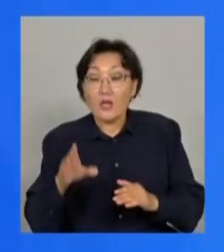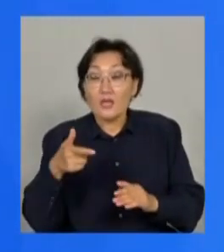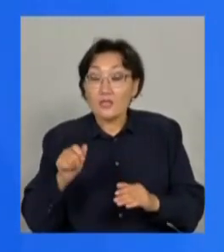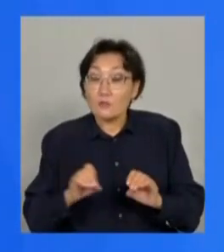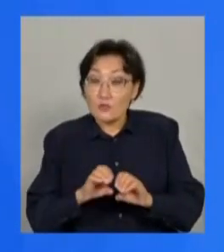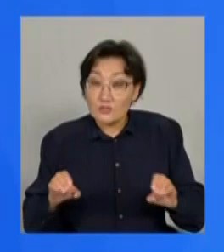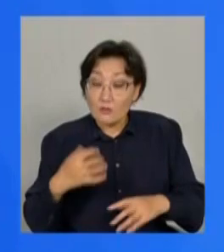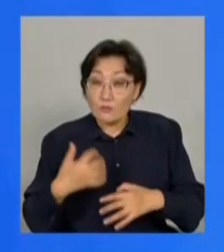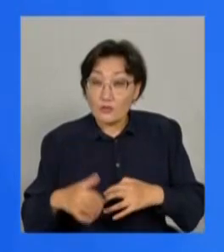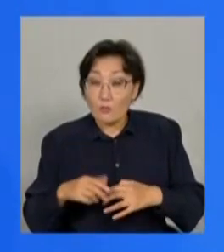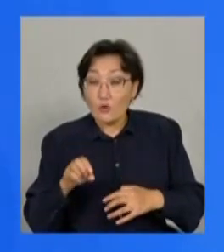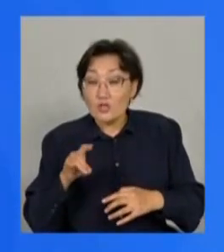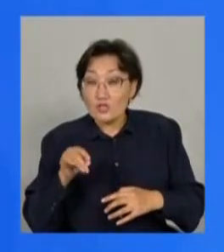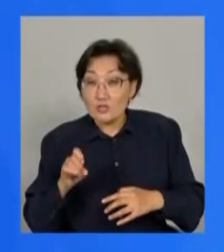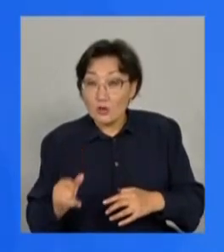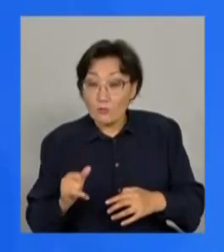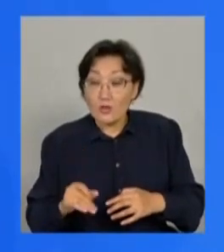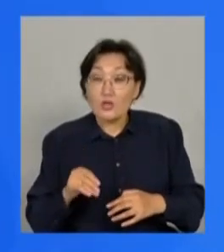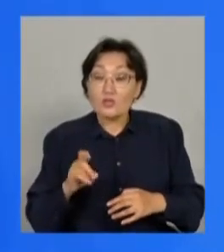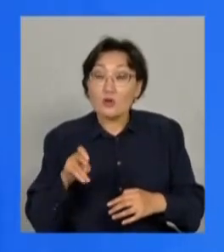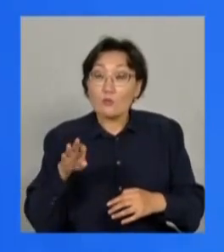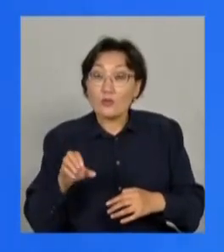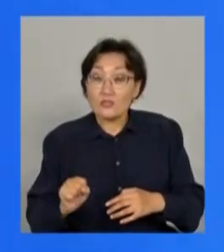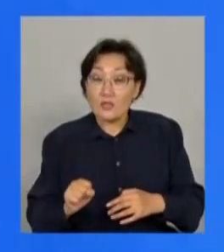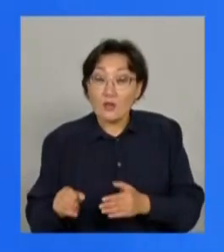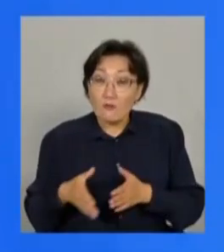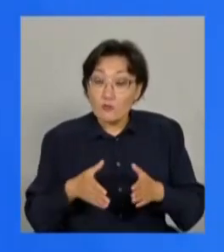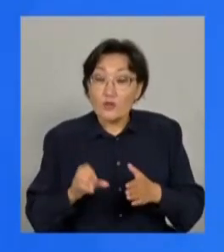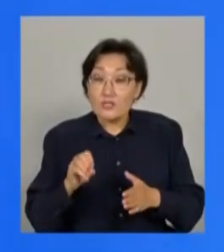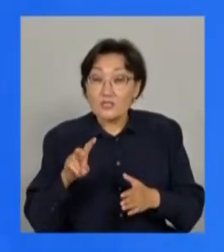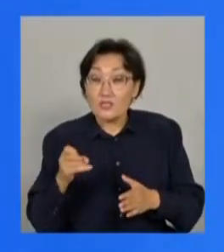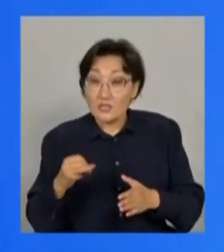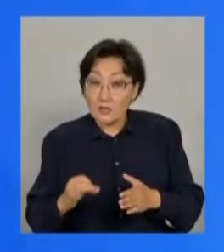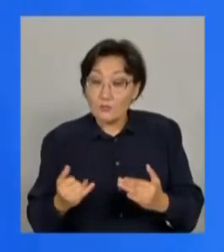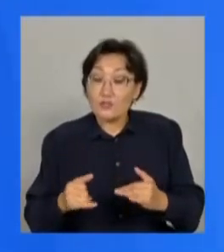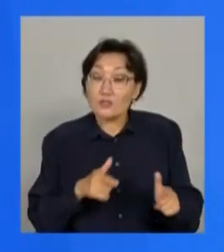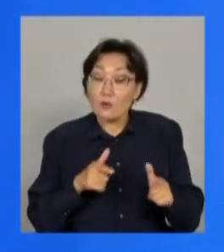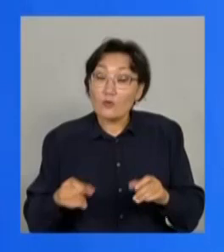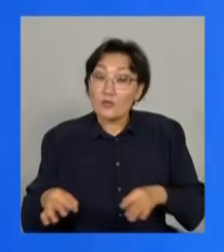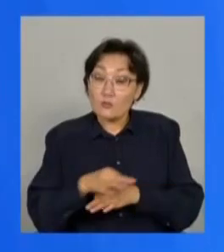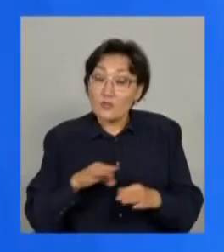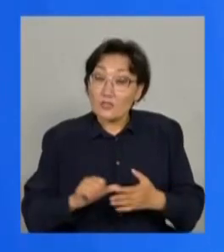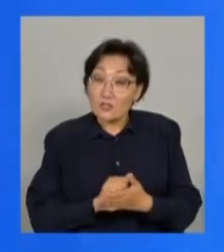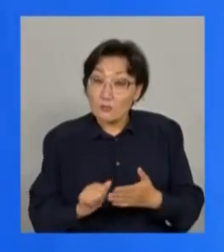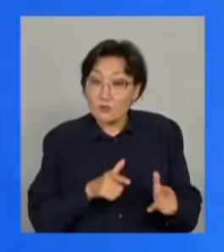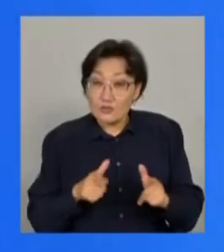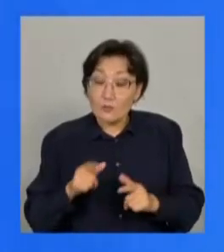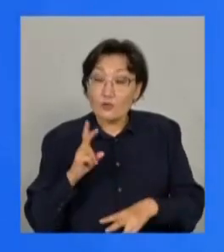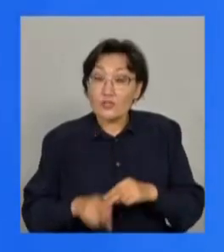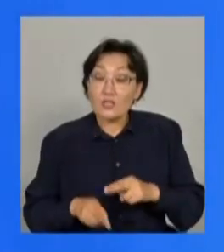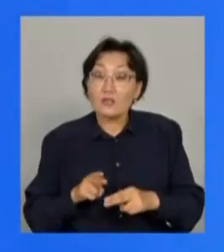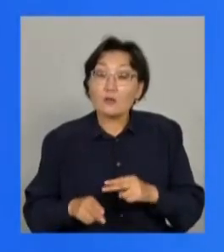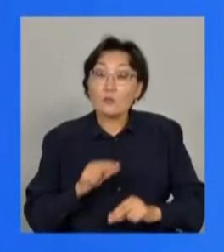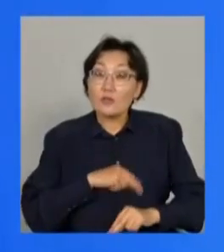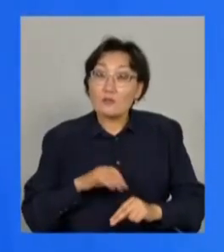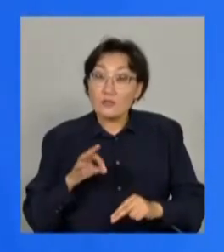среднего давления по улице Бухаржрау, от улицы Жарокова до реки Есентай. На сегодня разрабатывается проектно-сметная документация, завершение работ